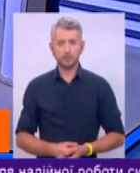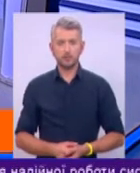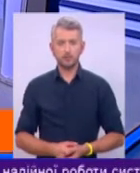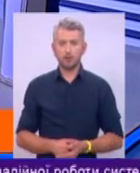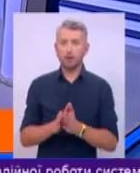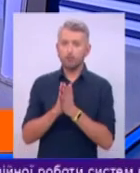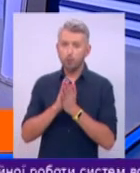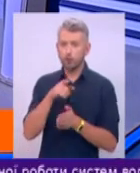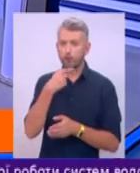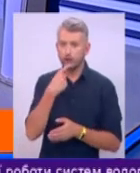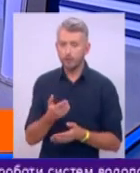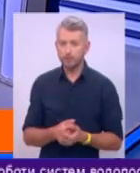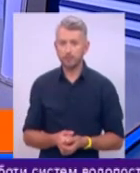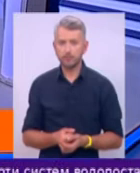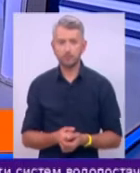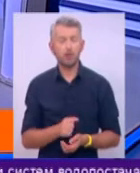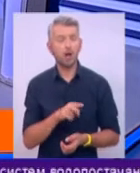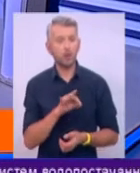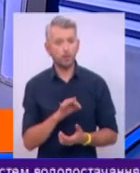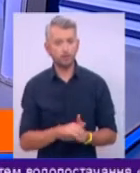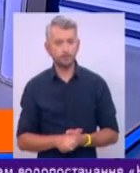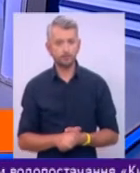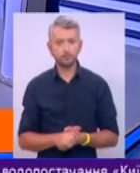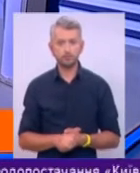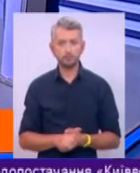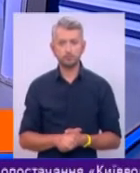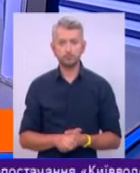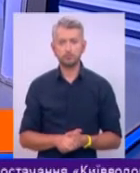Прошу, говоріть. Алло. Доброго вечора.